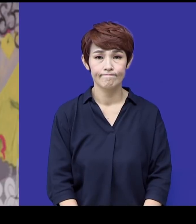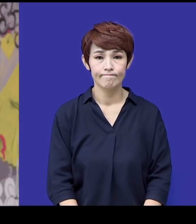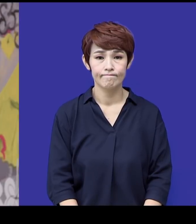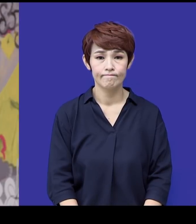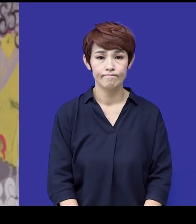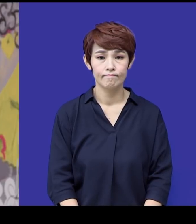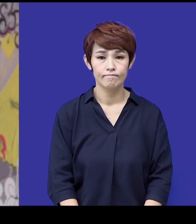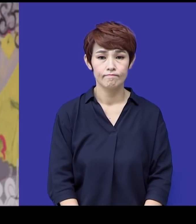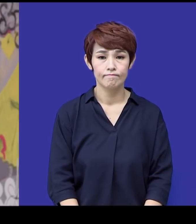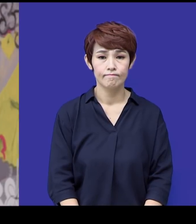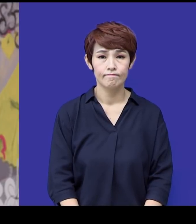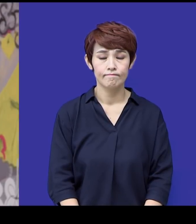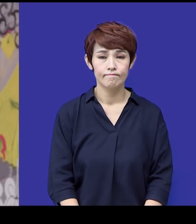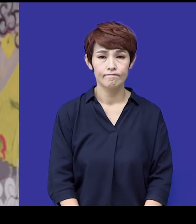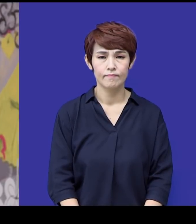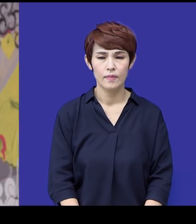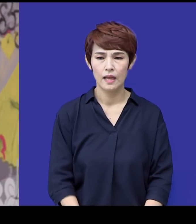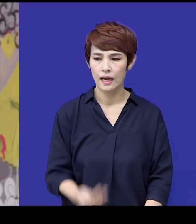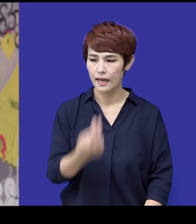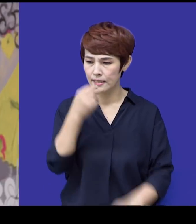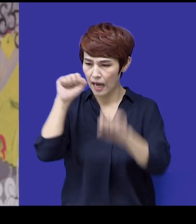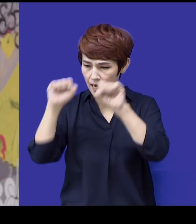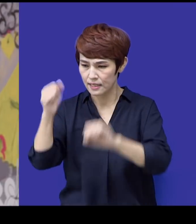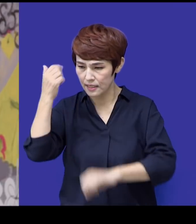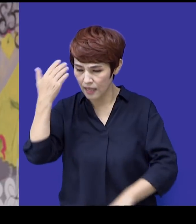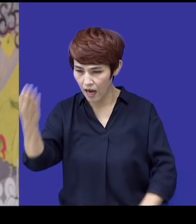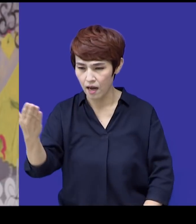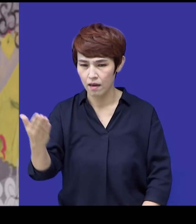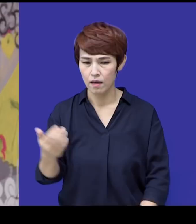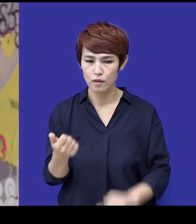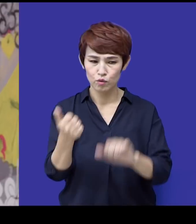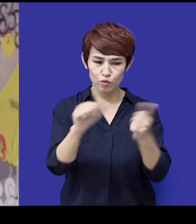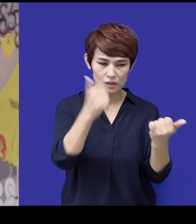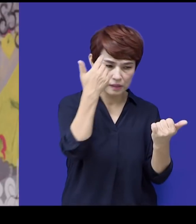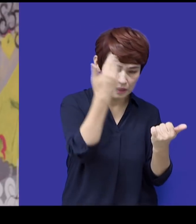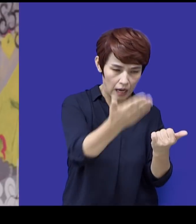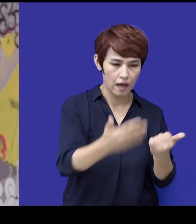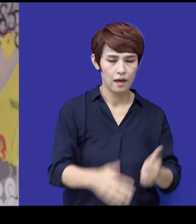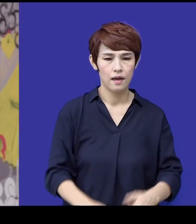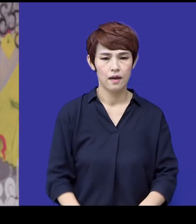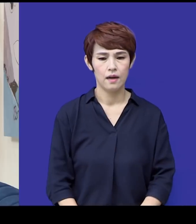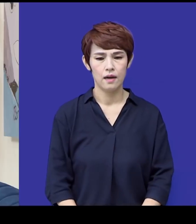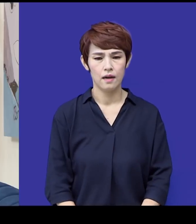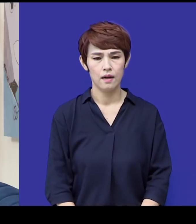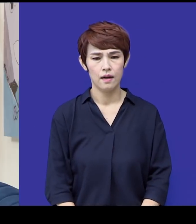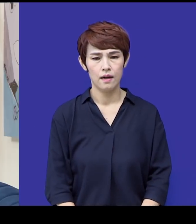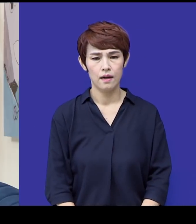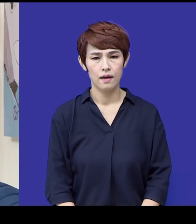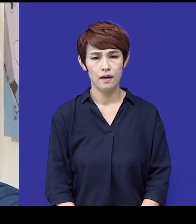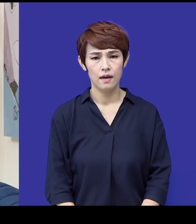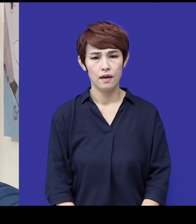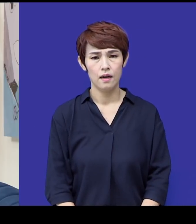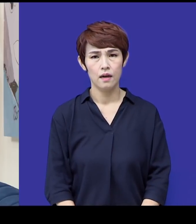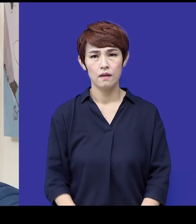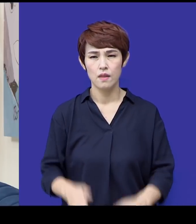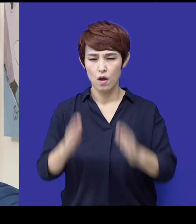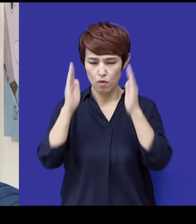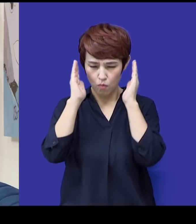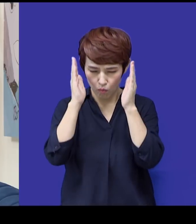이 생사가 딱 보이는 거예요. 그러니까 그동안 왔던 이런